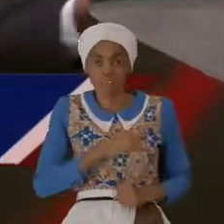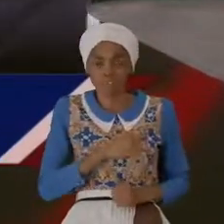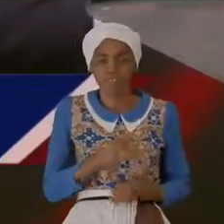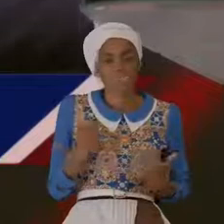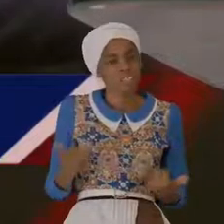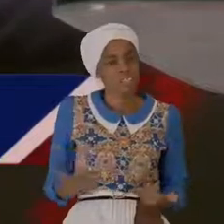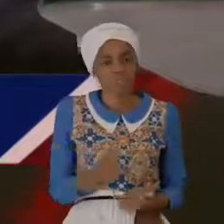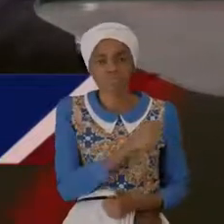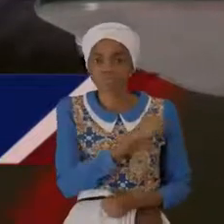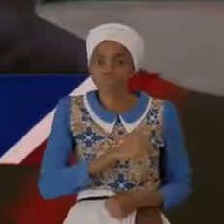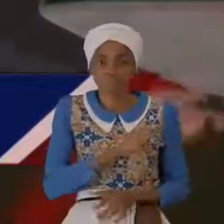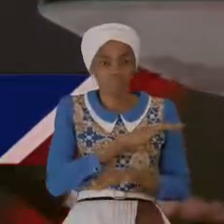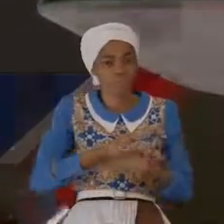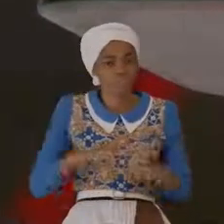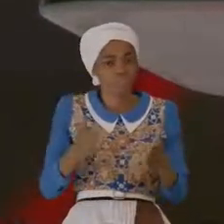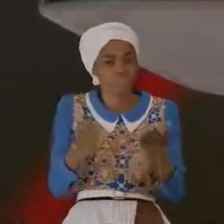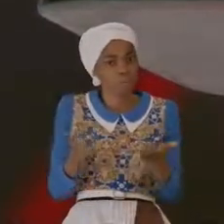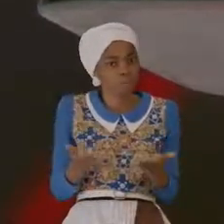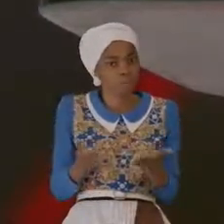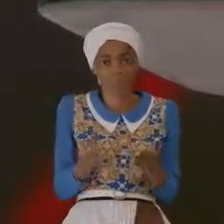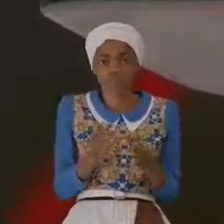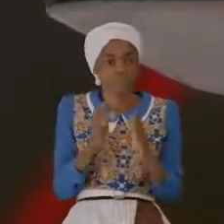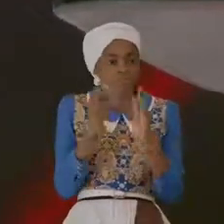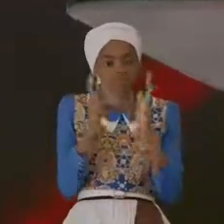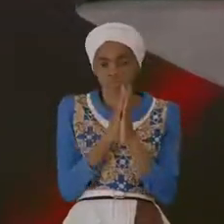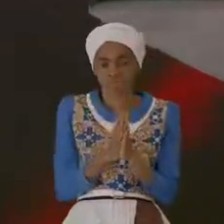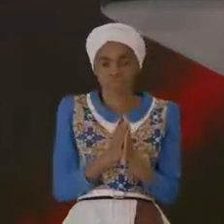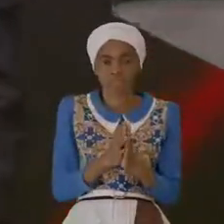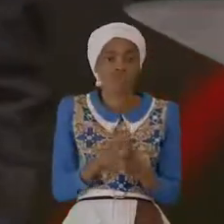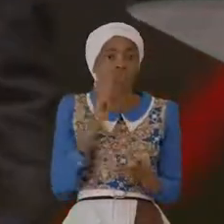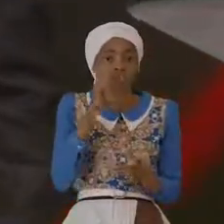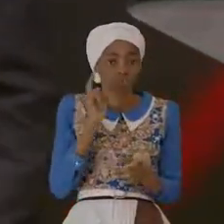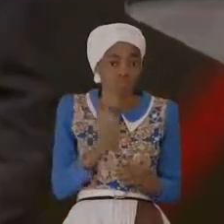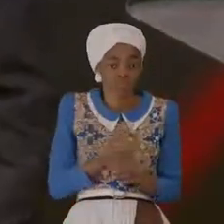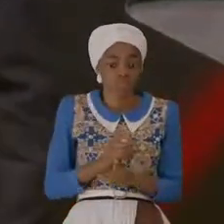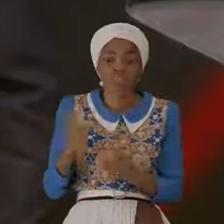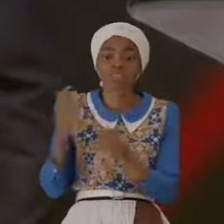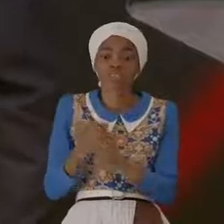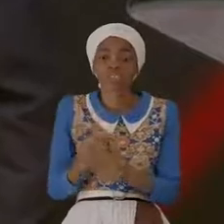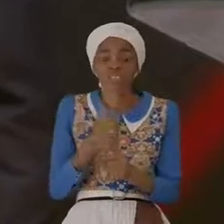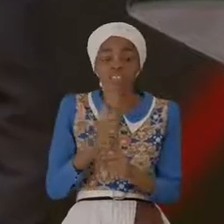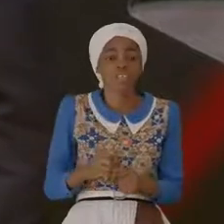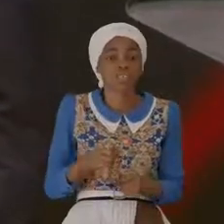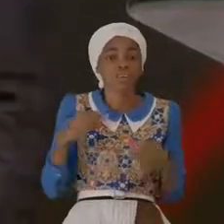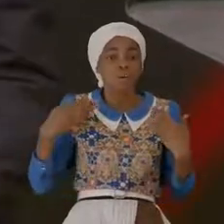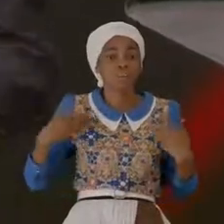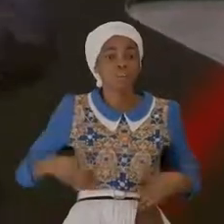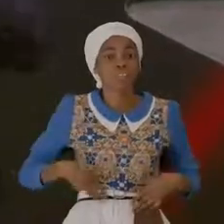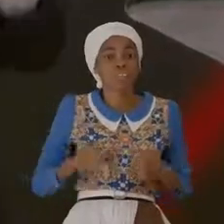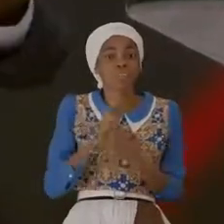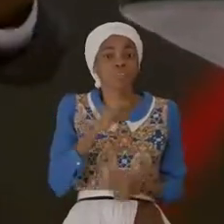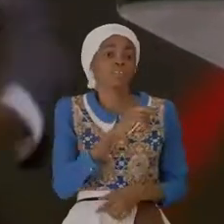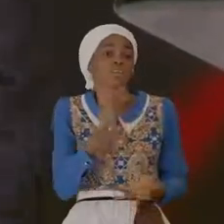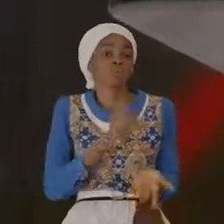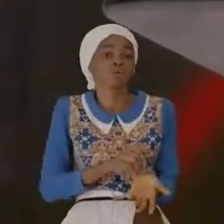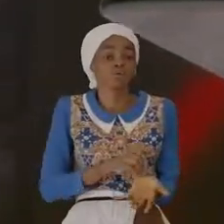la circoncision n'exige pas la prière. Seulement tu t'amènes à quelqu'un et la personne va te circoncire. Et